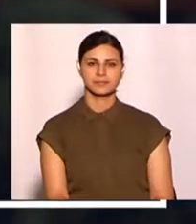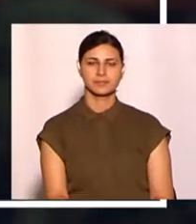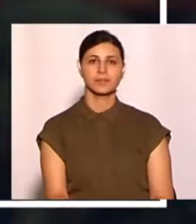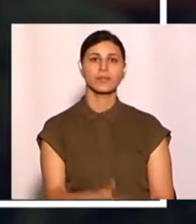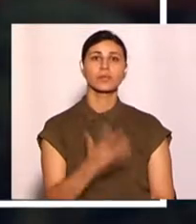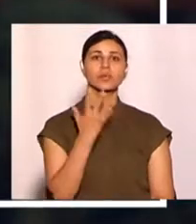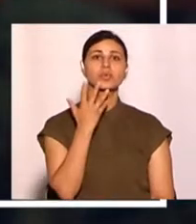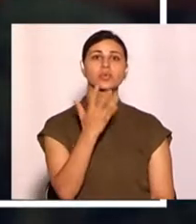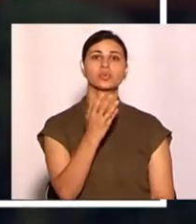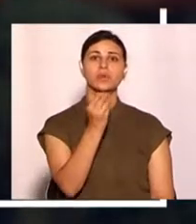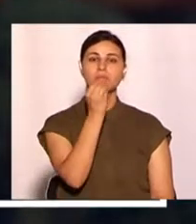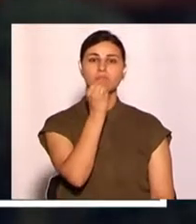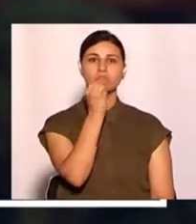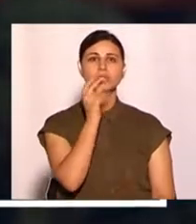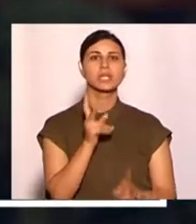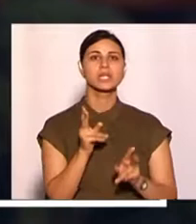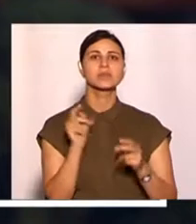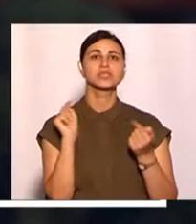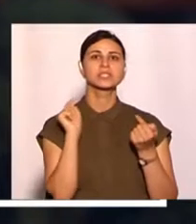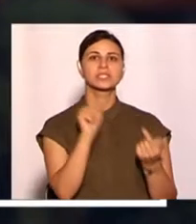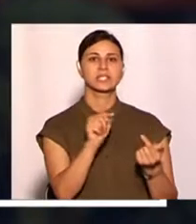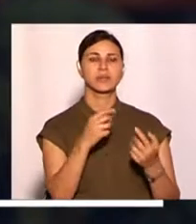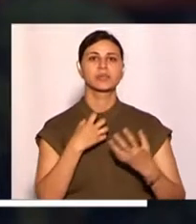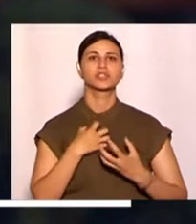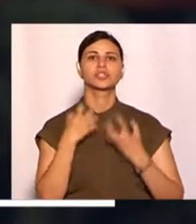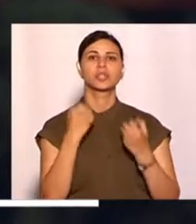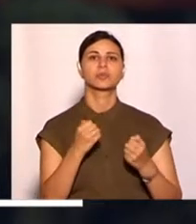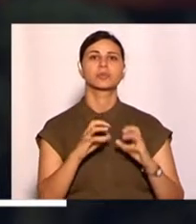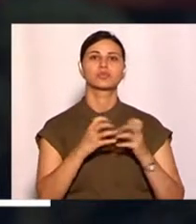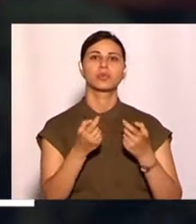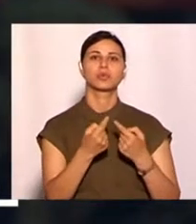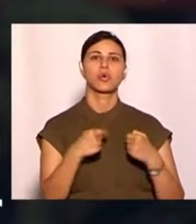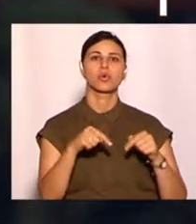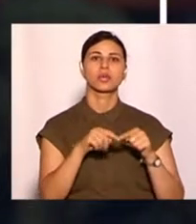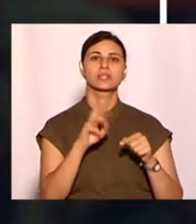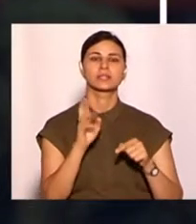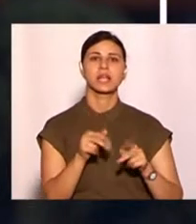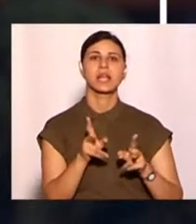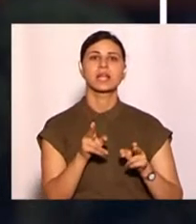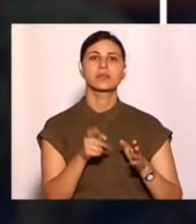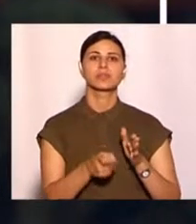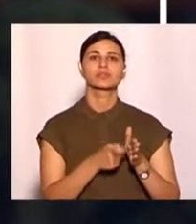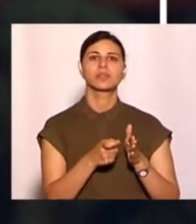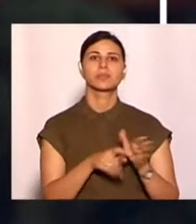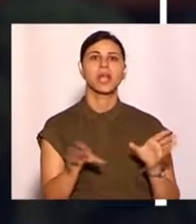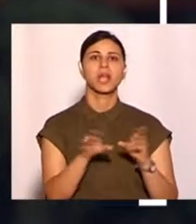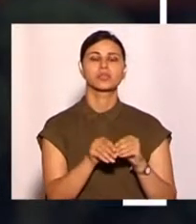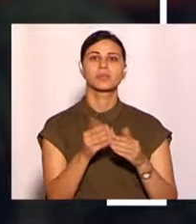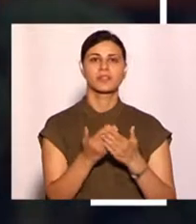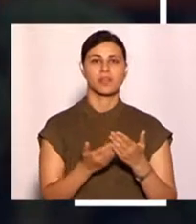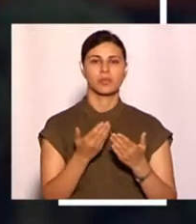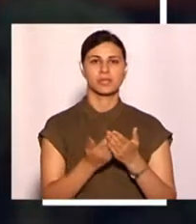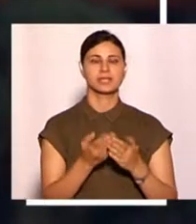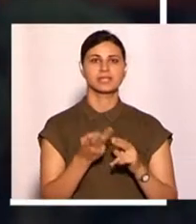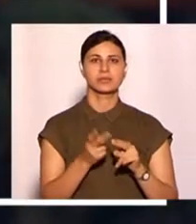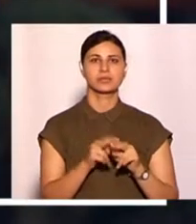5 პროდუქტი კიბოს წინააღმდეგ. ჯანმრთელობის მსოფლიო ორგანიზაციისა და კიბოს კვლევის ფონდის ერთობლივი რეკომენდაციით,